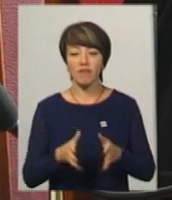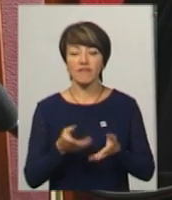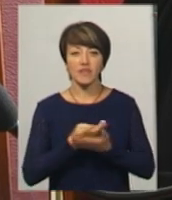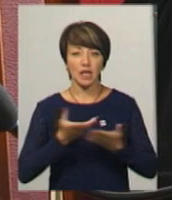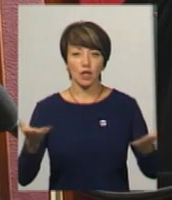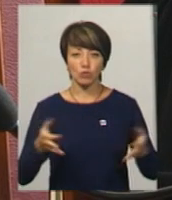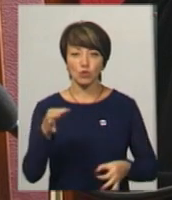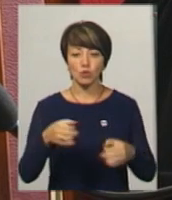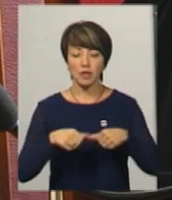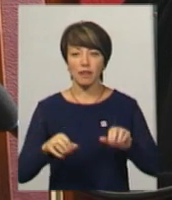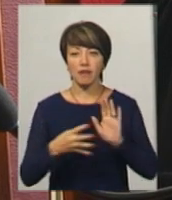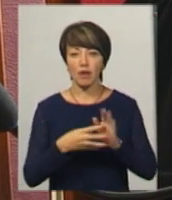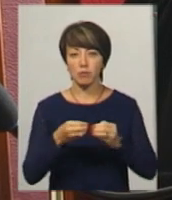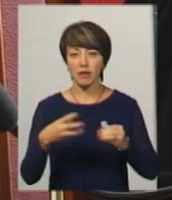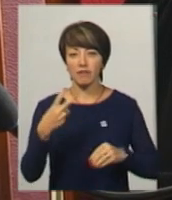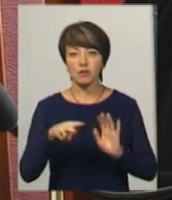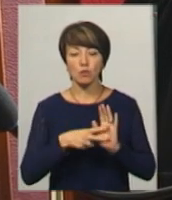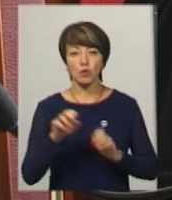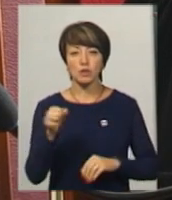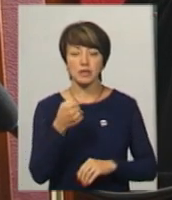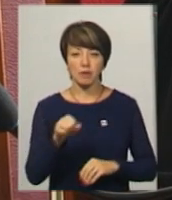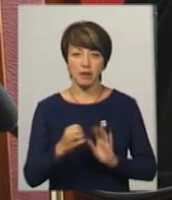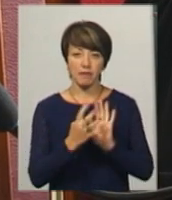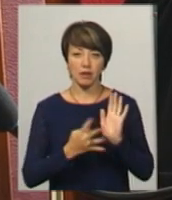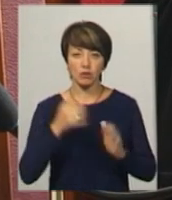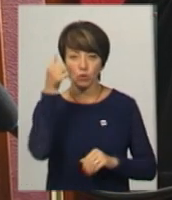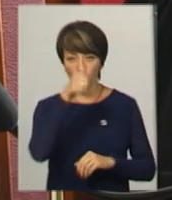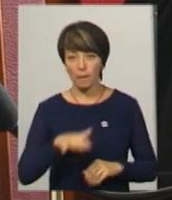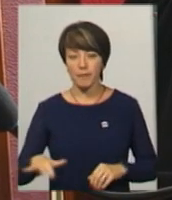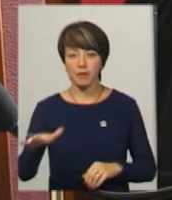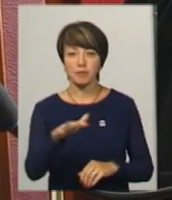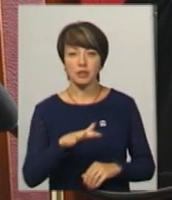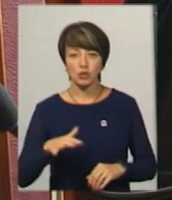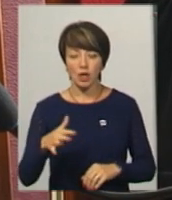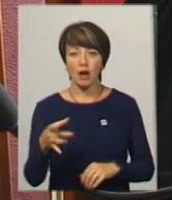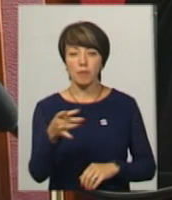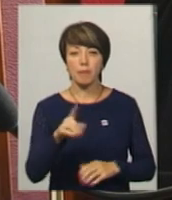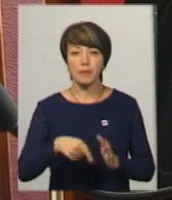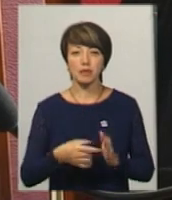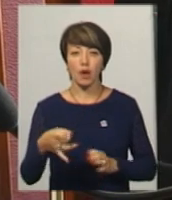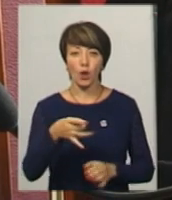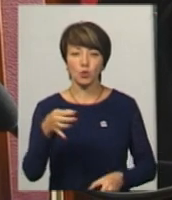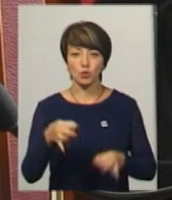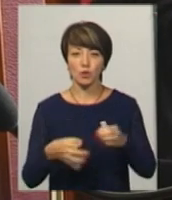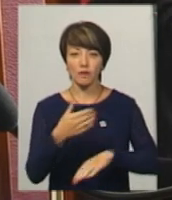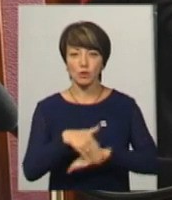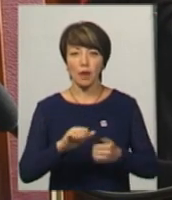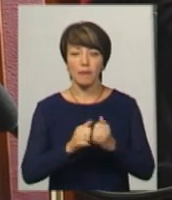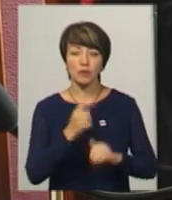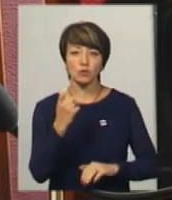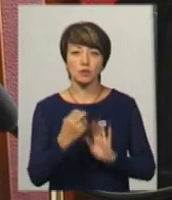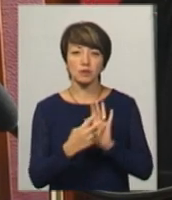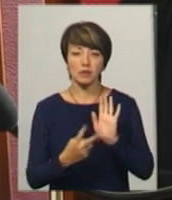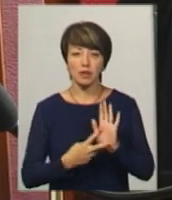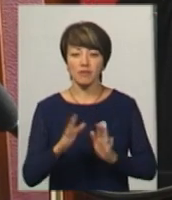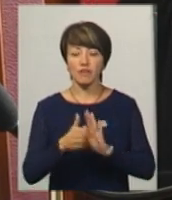засіданні на 9 годину 15 хвилин 27 серпня 2019 року, приміщення Хмельницького міськрайонного суду Хмельницької області, місто Хмельницьке, вулиця Кам'янецька, 117. До